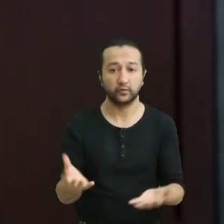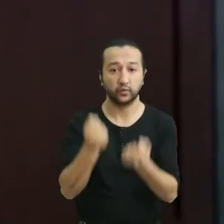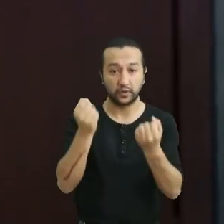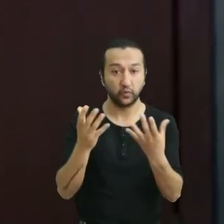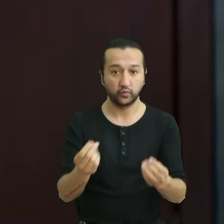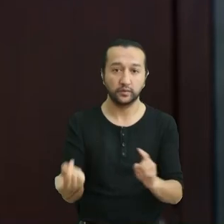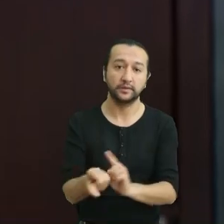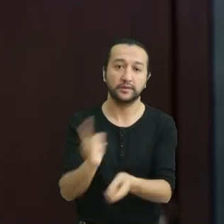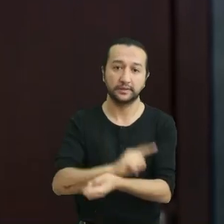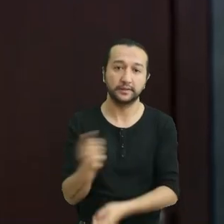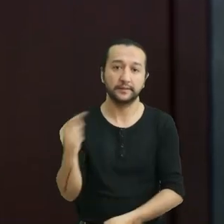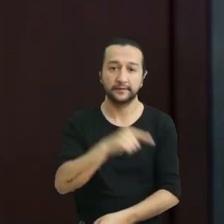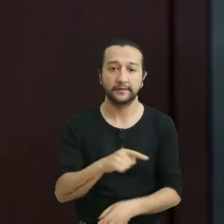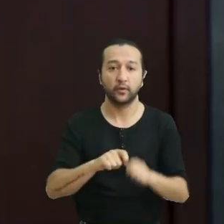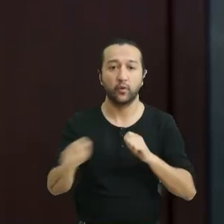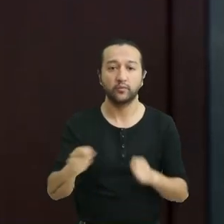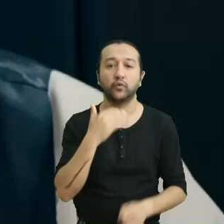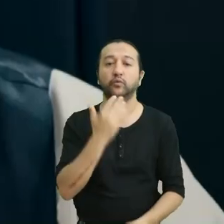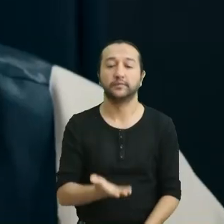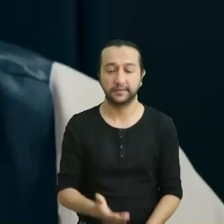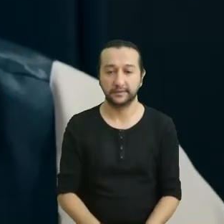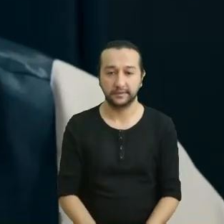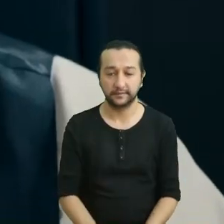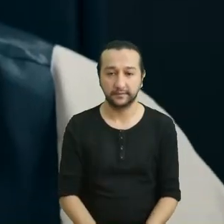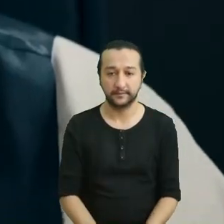kurtarsın. Böylece ayrılmaz ikili olsunlar.